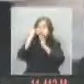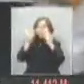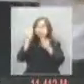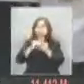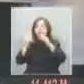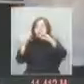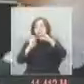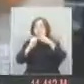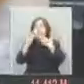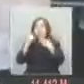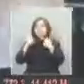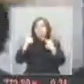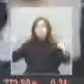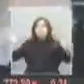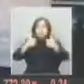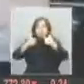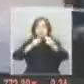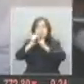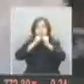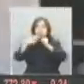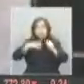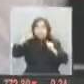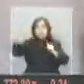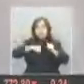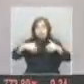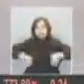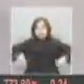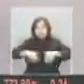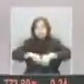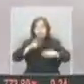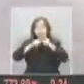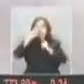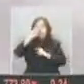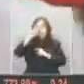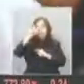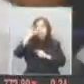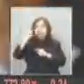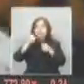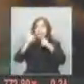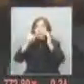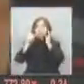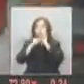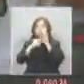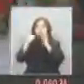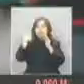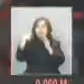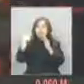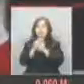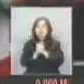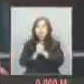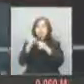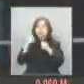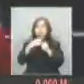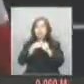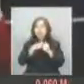การชกชิตำแมงชมโกในร่นเวตอเวตขององกรมอยโกหรอ WBO ระหาง Manny ปะเกีวกับ Chen Mosleyี่ MGM Grand Garden Arena